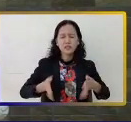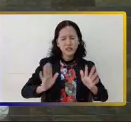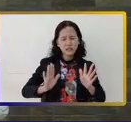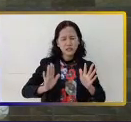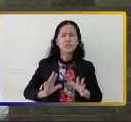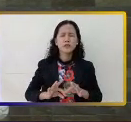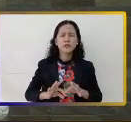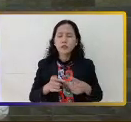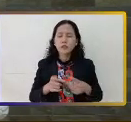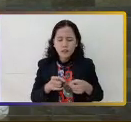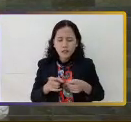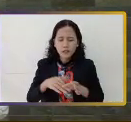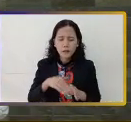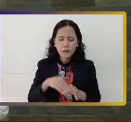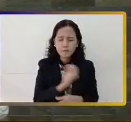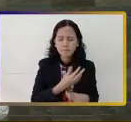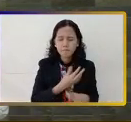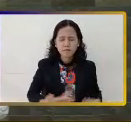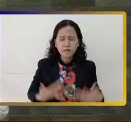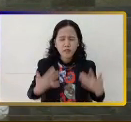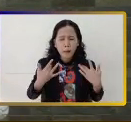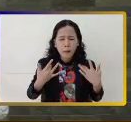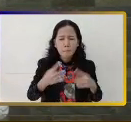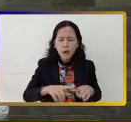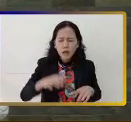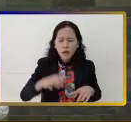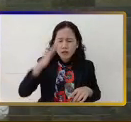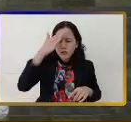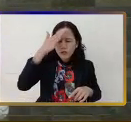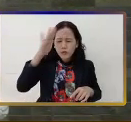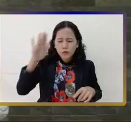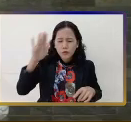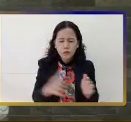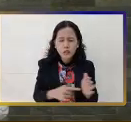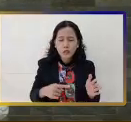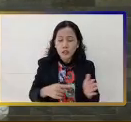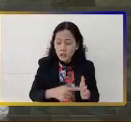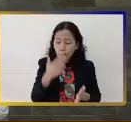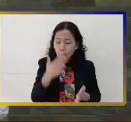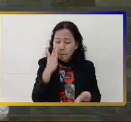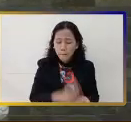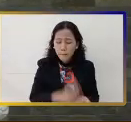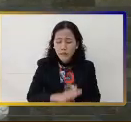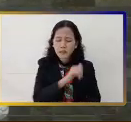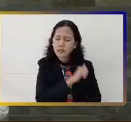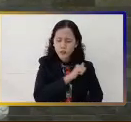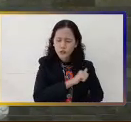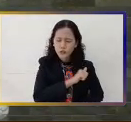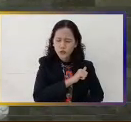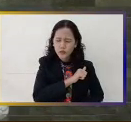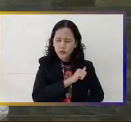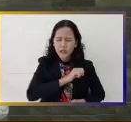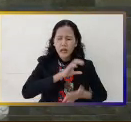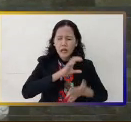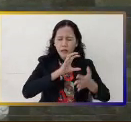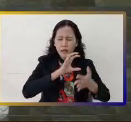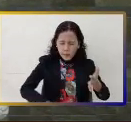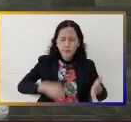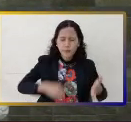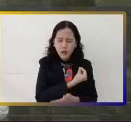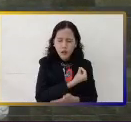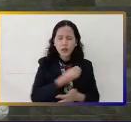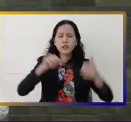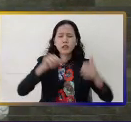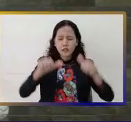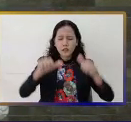namin namamalayan na tinatanggal niya yung abilidad namin para makagawa kami at maging